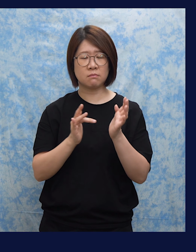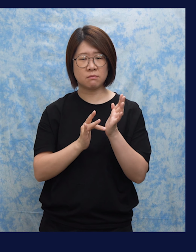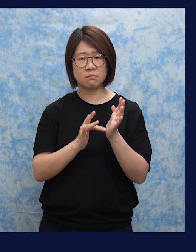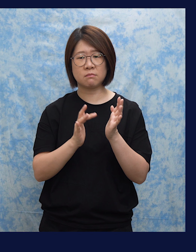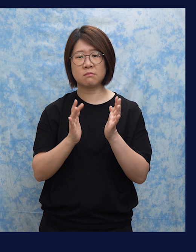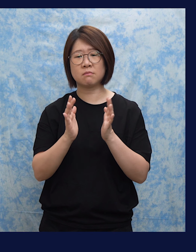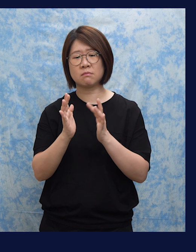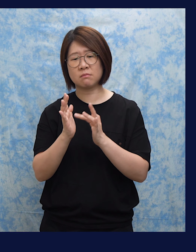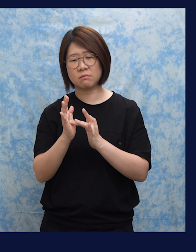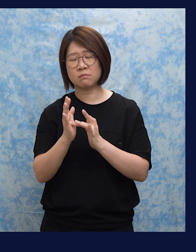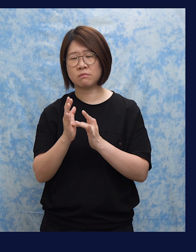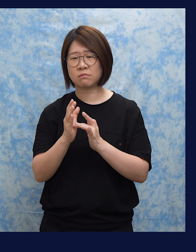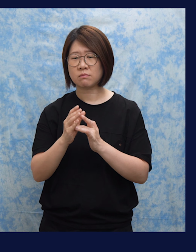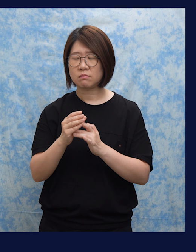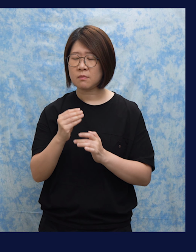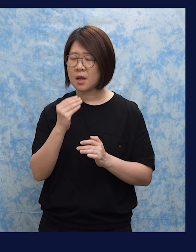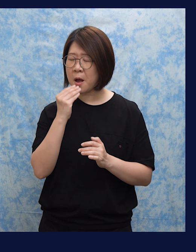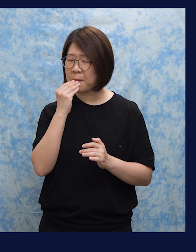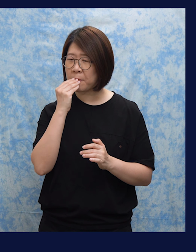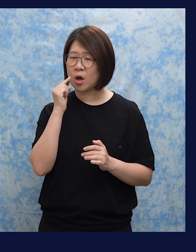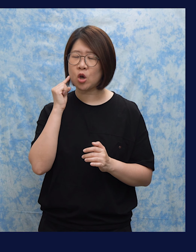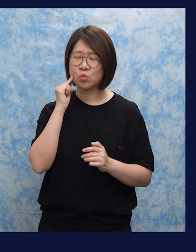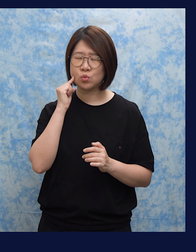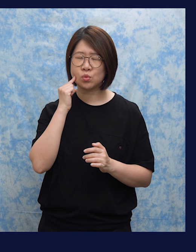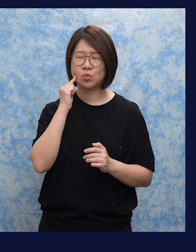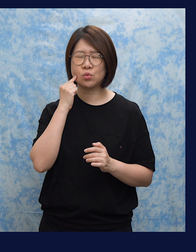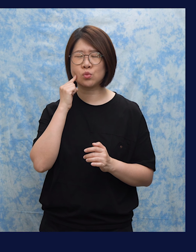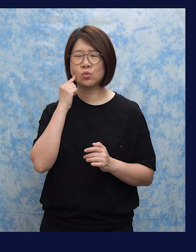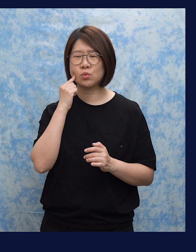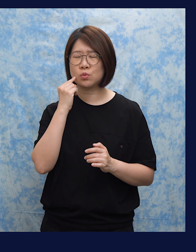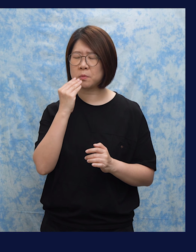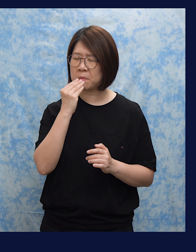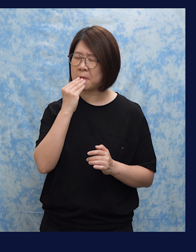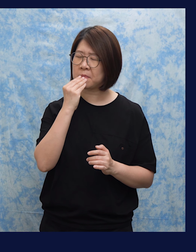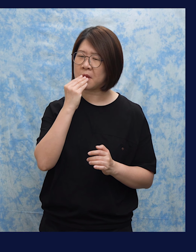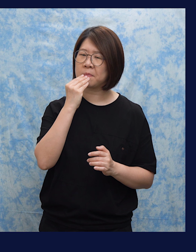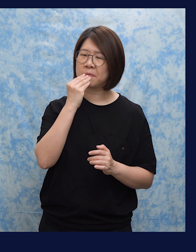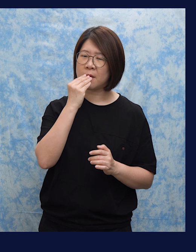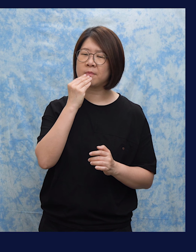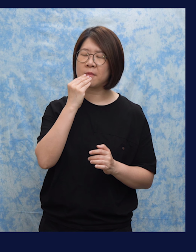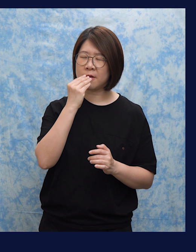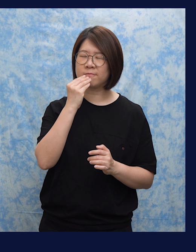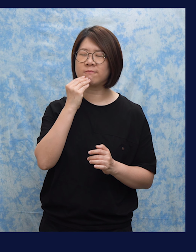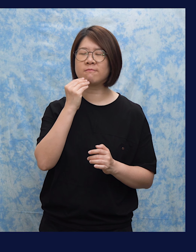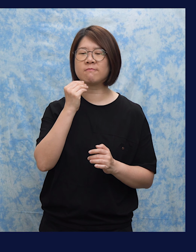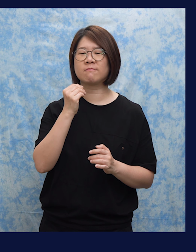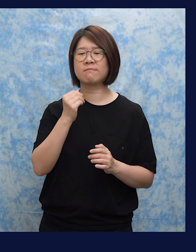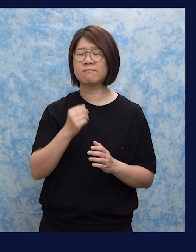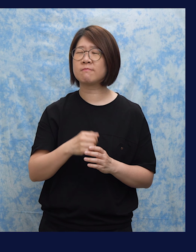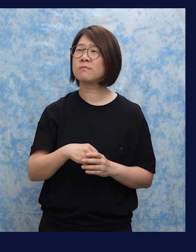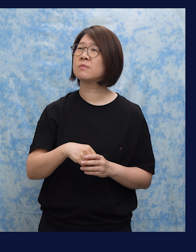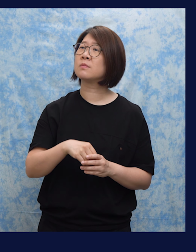Da nun Jesus den Essig genommen hatte,